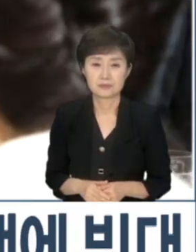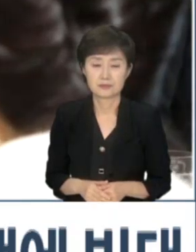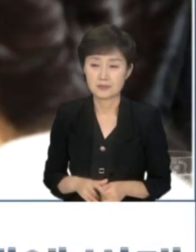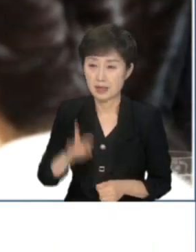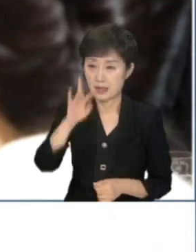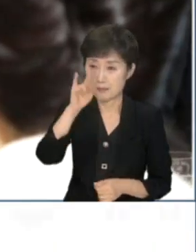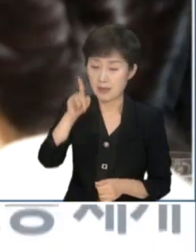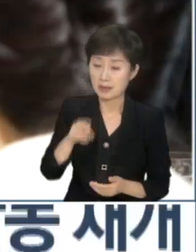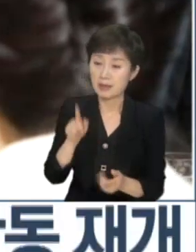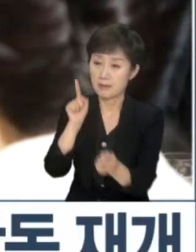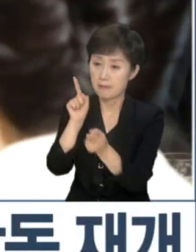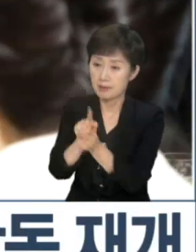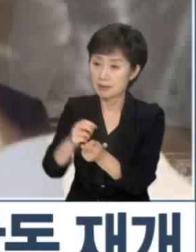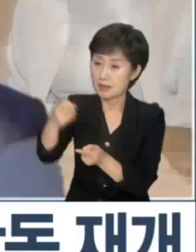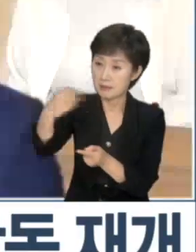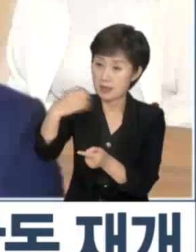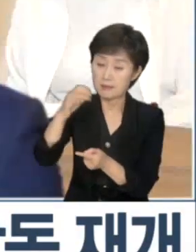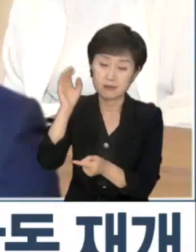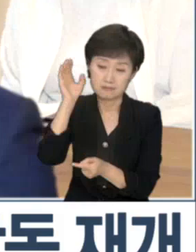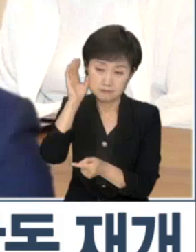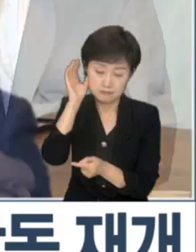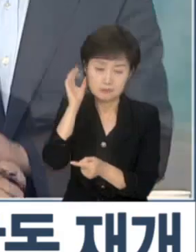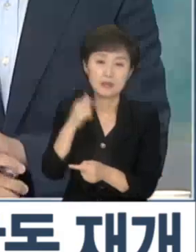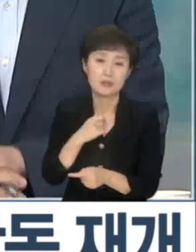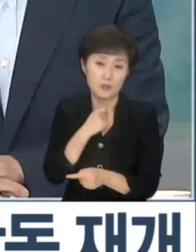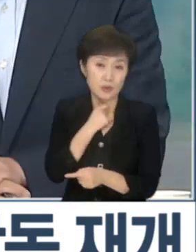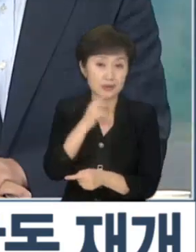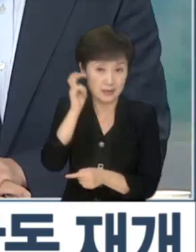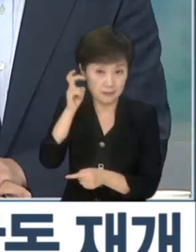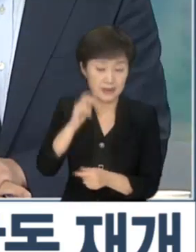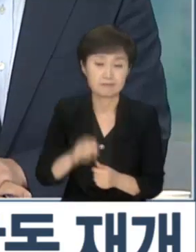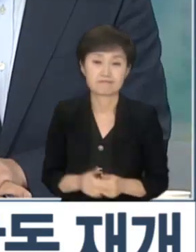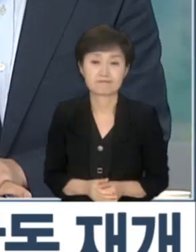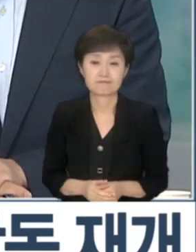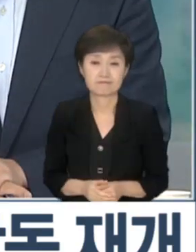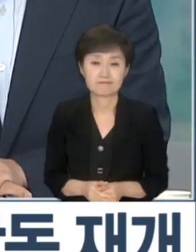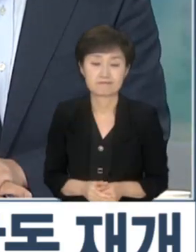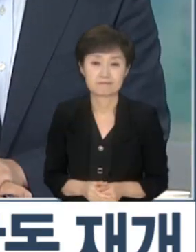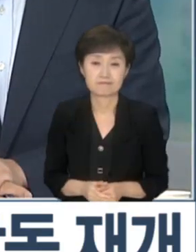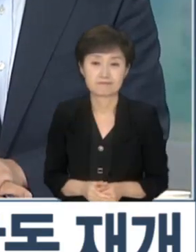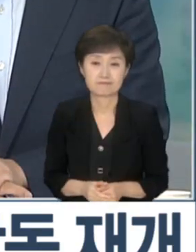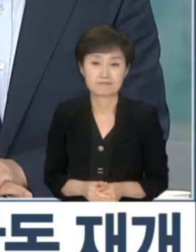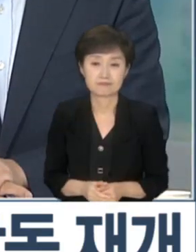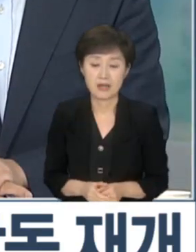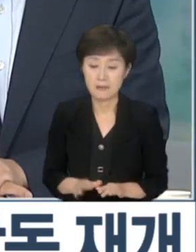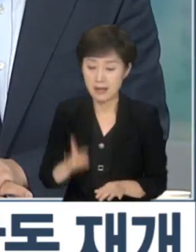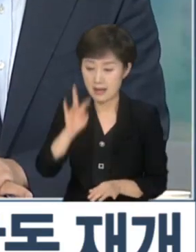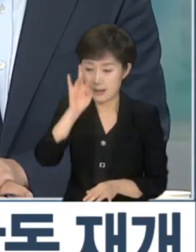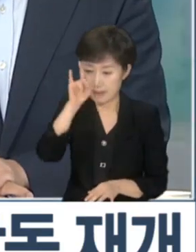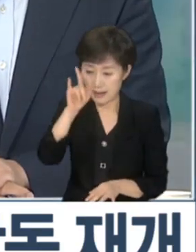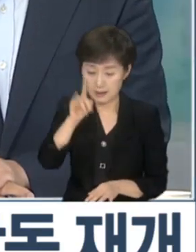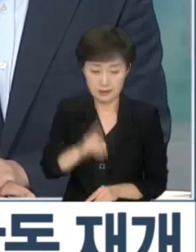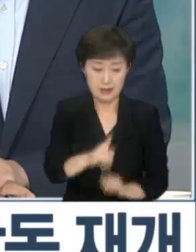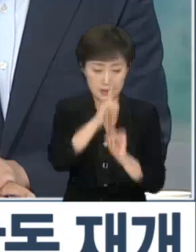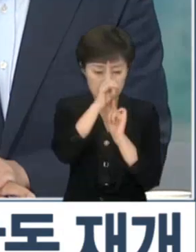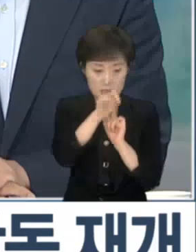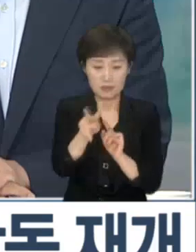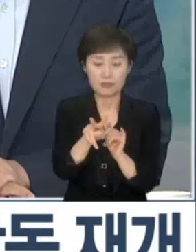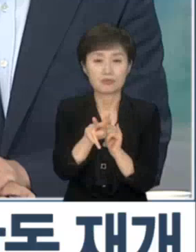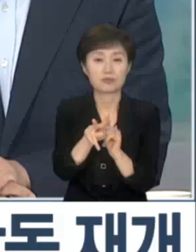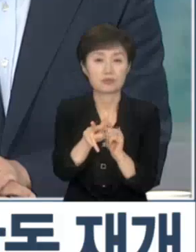말씀이 있지 않을까 싶습니다 최근에 활동 어떻게 누구세요 박근혜 이명박 두 전직